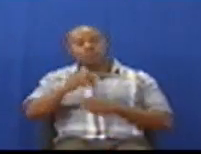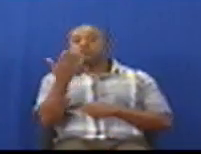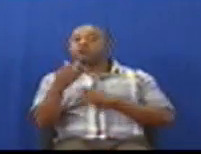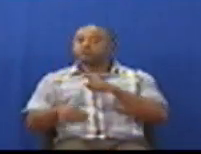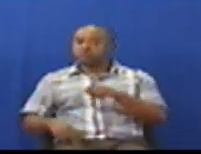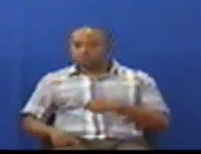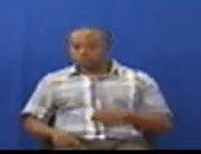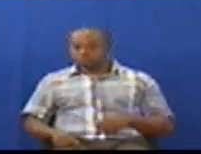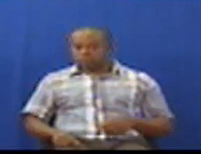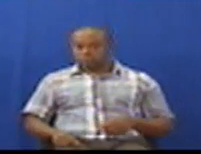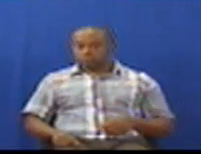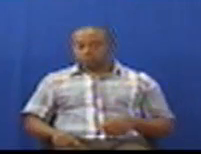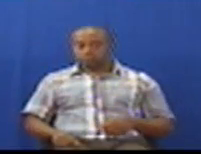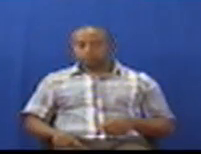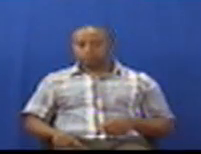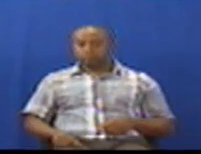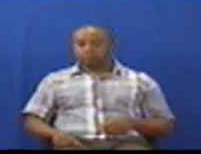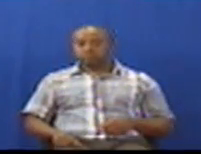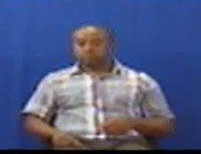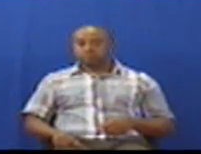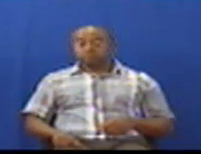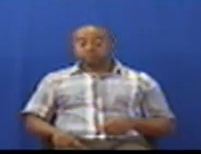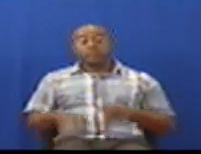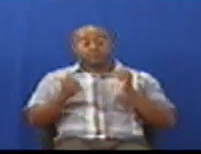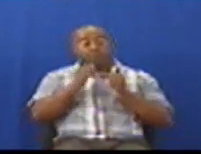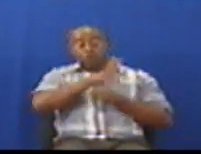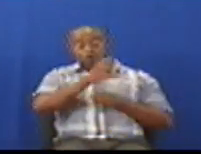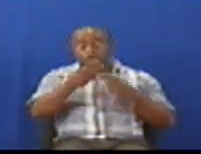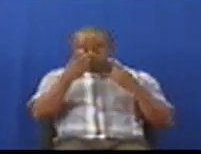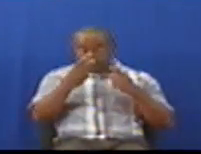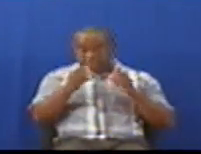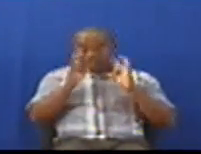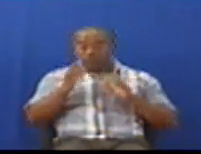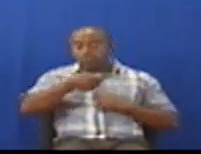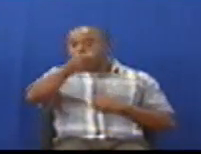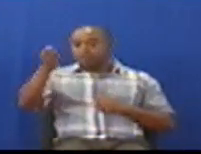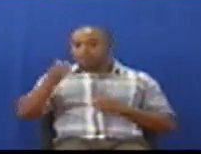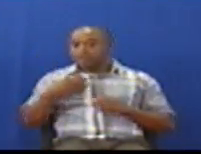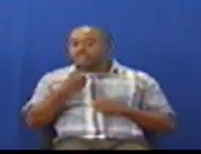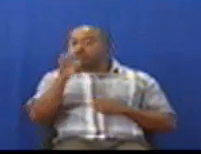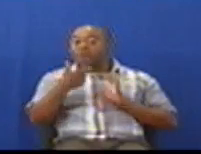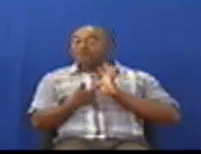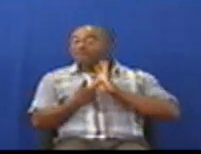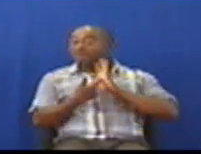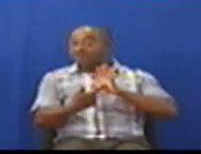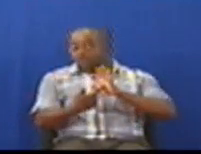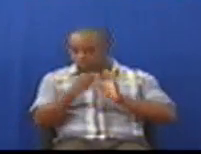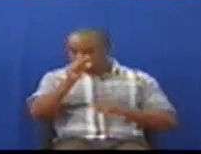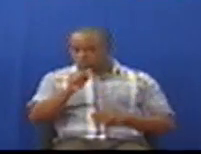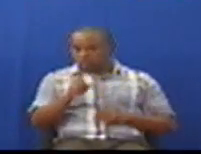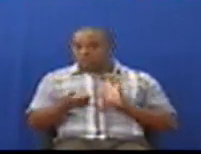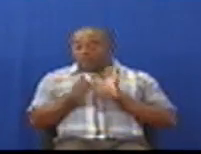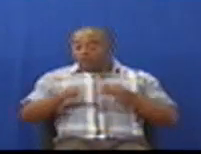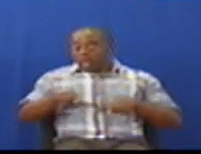Mheshimiwa Naibu Spika, si vibaya kupongeza kwa mambo ambayo yanaonekana. Mimi nitoe mfano mdogo tu. Hapa katika mkoa wa Dodoma ambao sisi